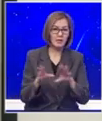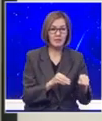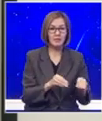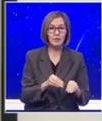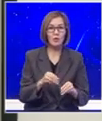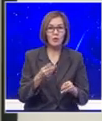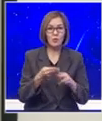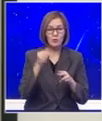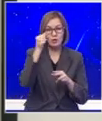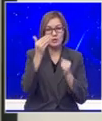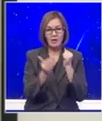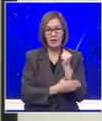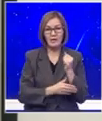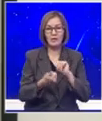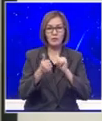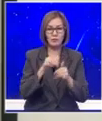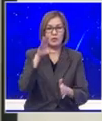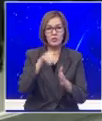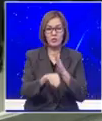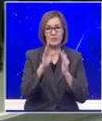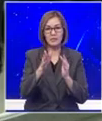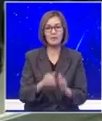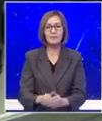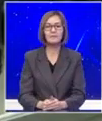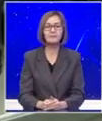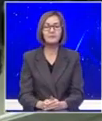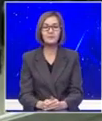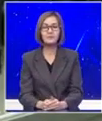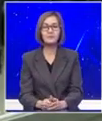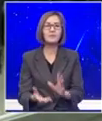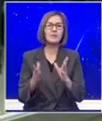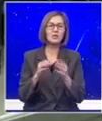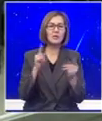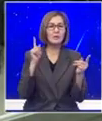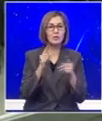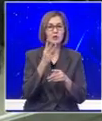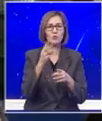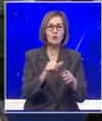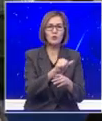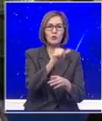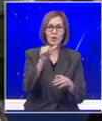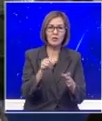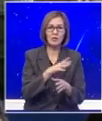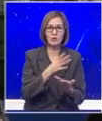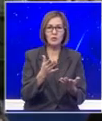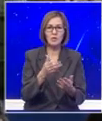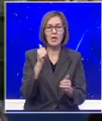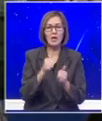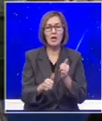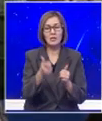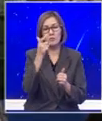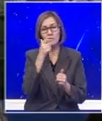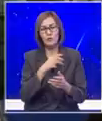жылдың аяғында осы не өзгерістерді енгіземіз. Жалпы кездесу 3 сағатқа созылды. Осы уақыт ішінде әркім өзінің